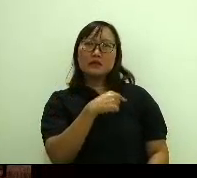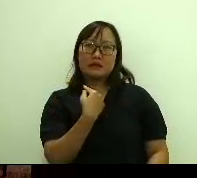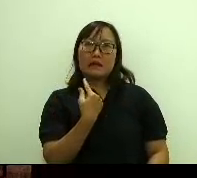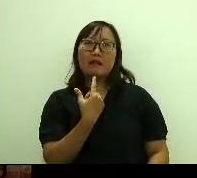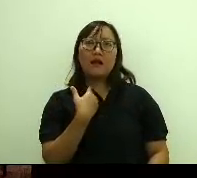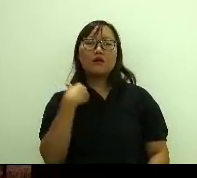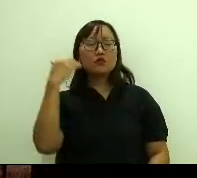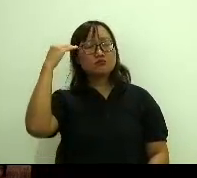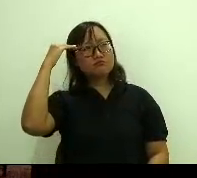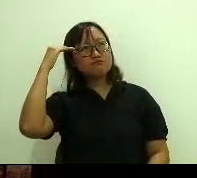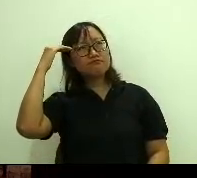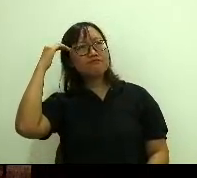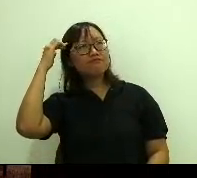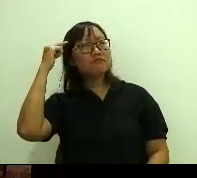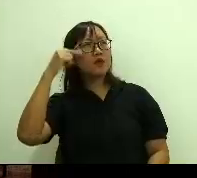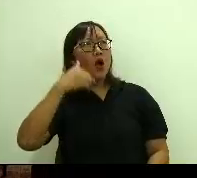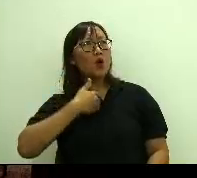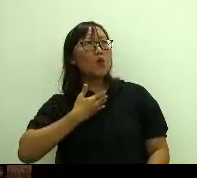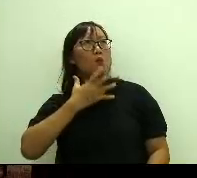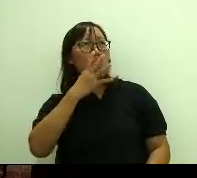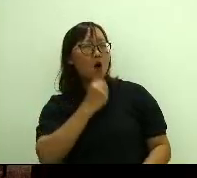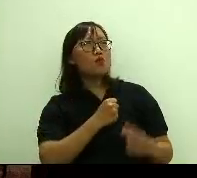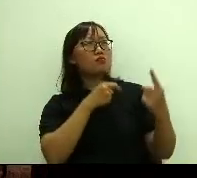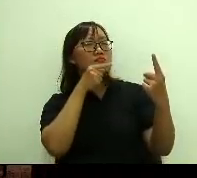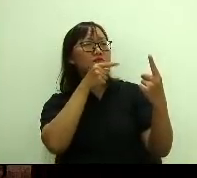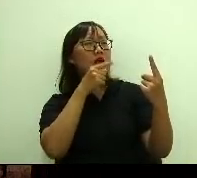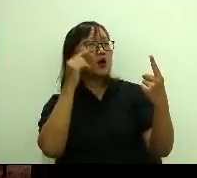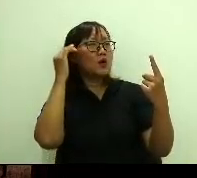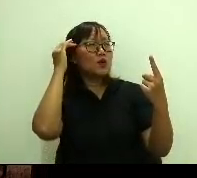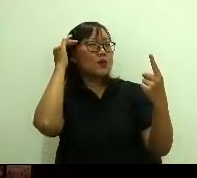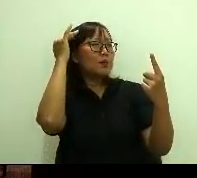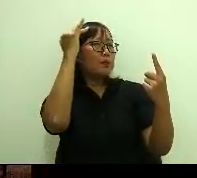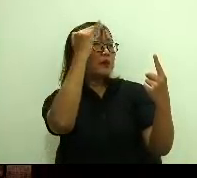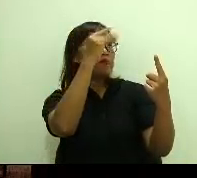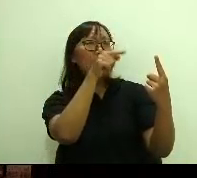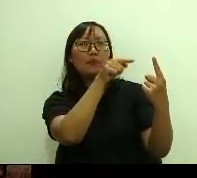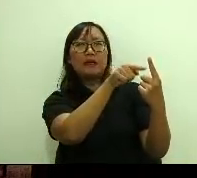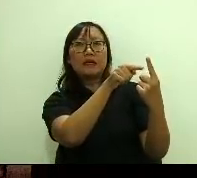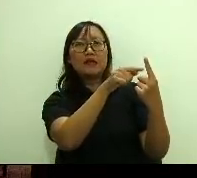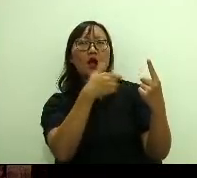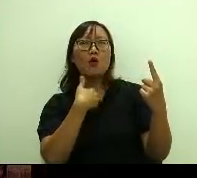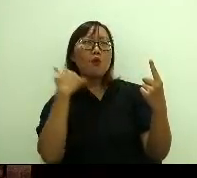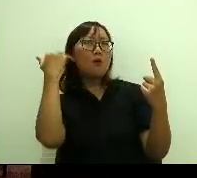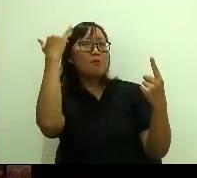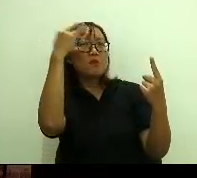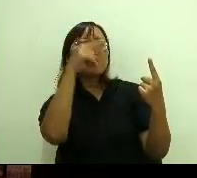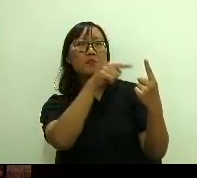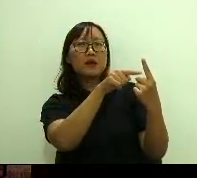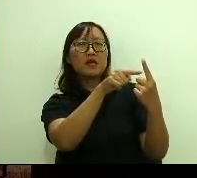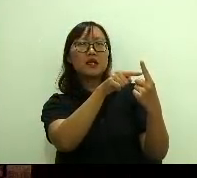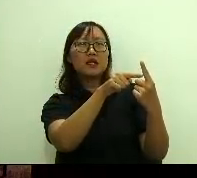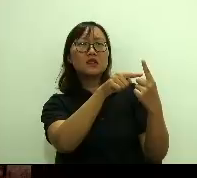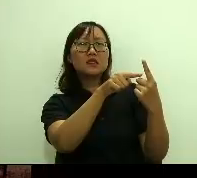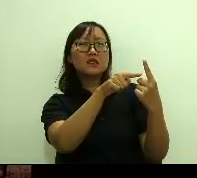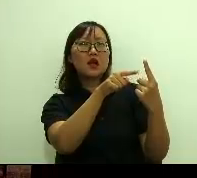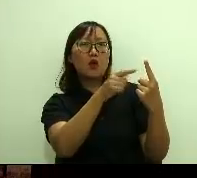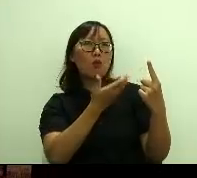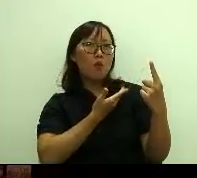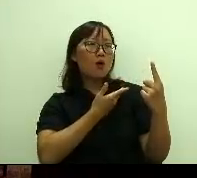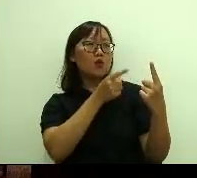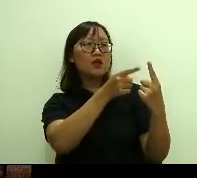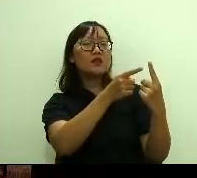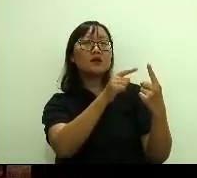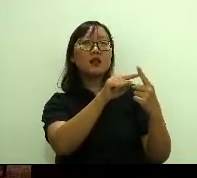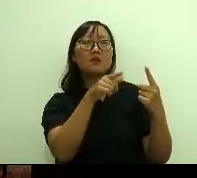ya ke dalam tengah-tengah dunia ini ya yang menghambat kita ya untuk mendapatkan harta yang